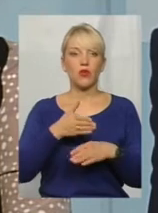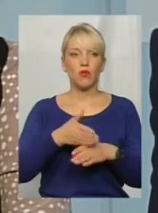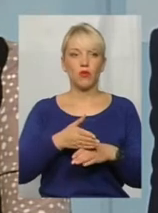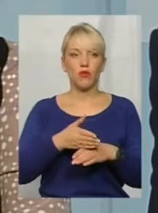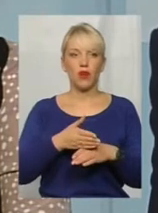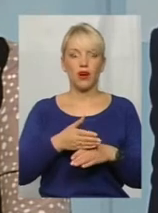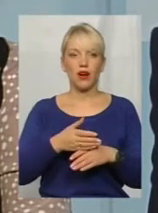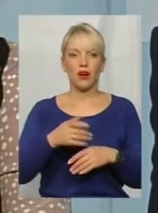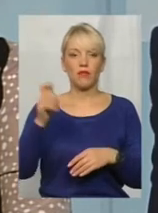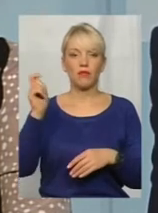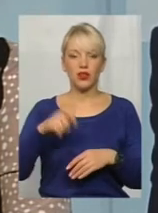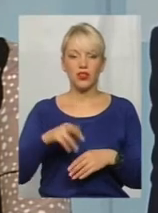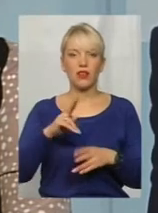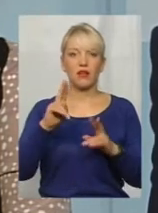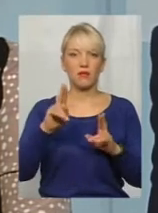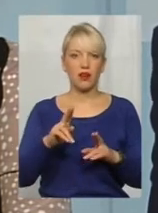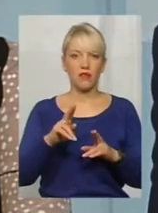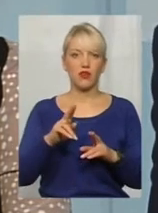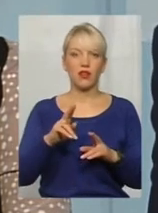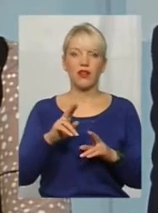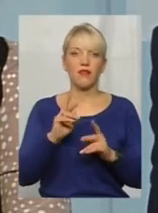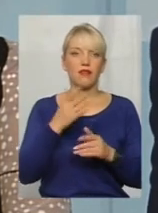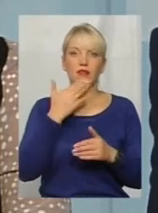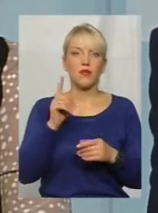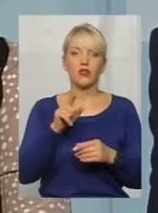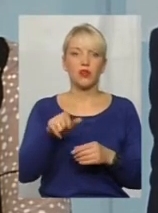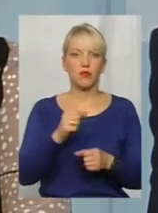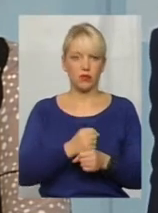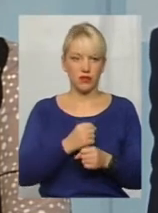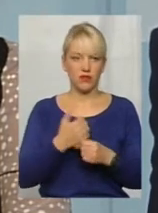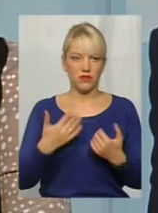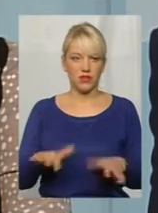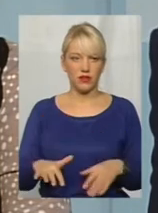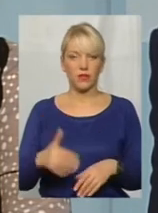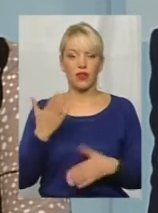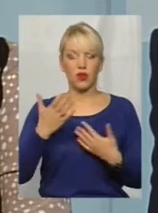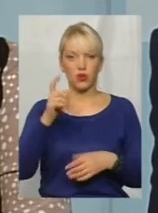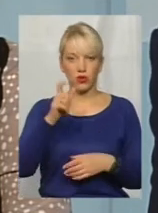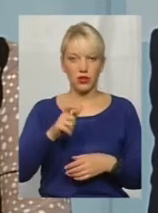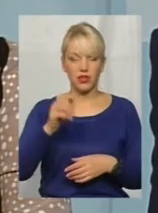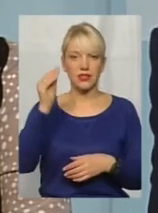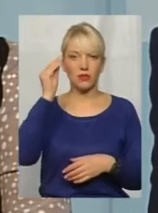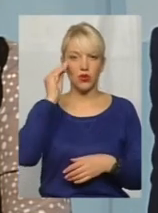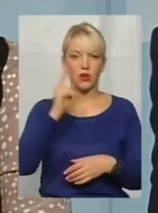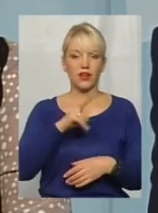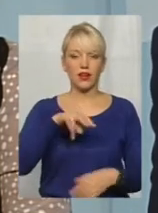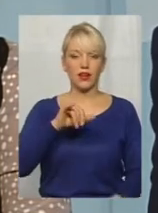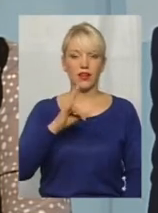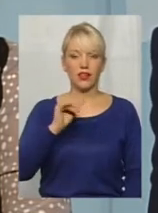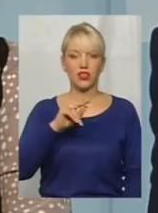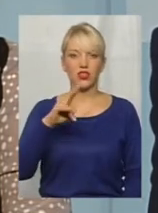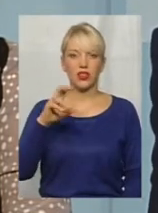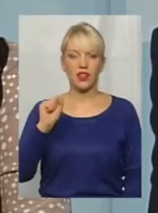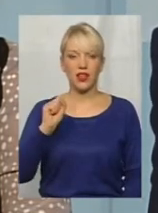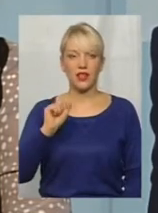вже нема що. Ну, не завжди ситуації бувають різні. Людина, яка запідозрила клінічну смерть, вона повинна